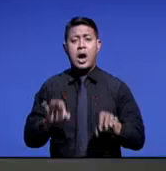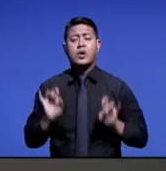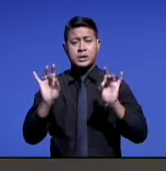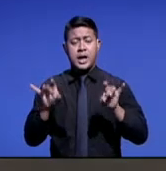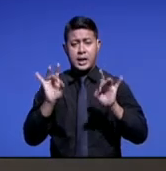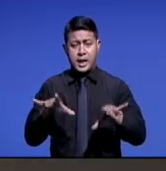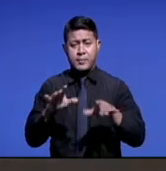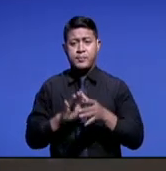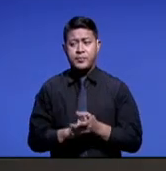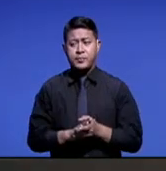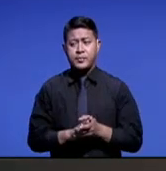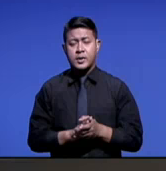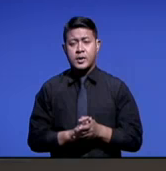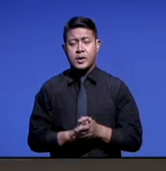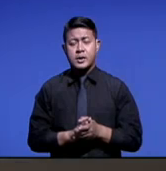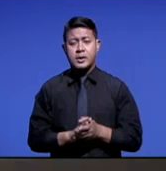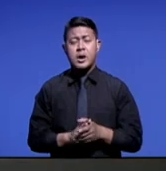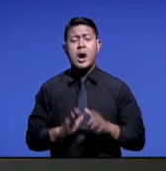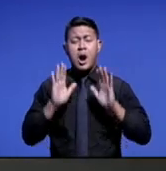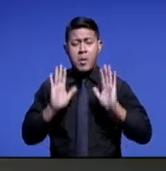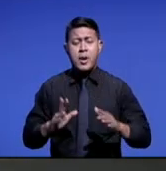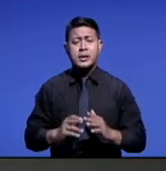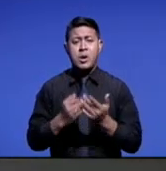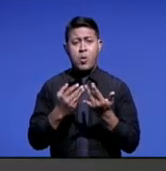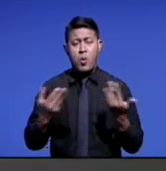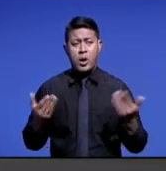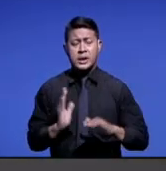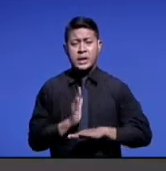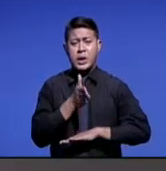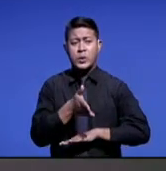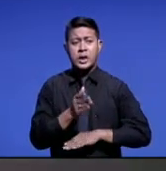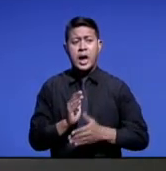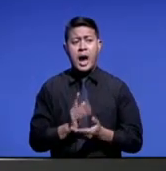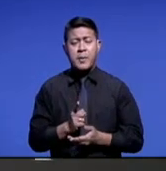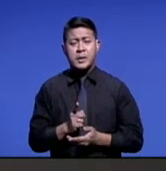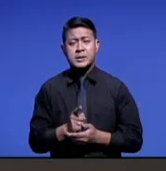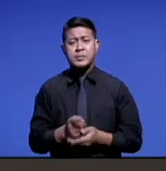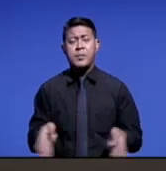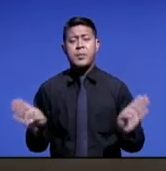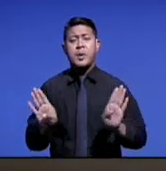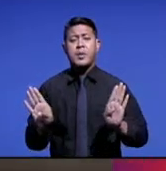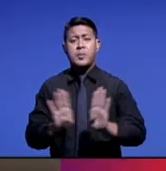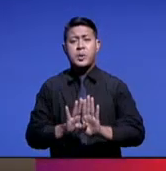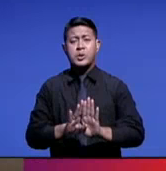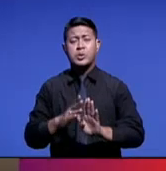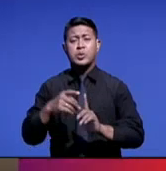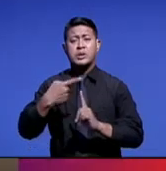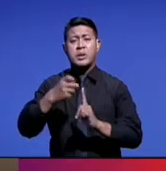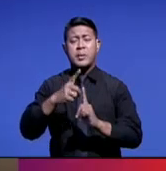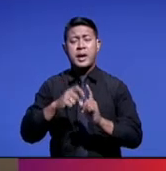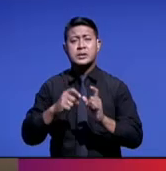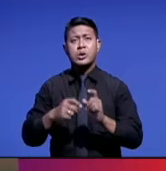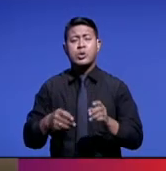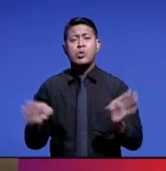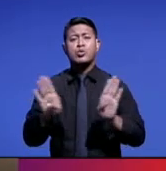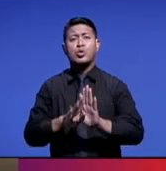Acha bercerita bahwa banyak warga Indonesia yang tidak bisa menggunakan hak pilihnya karena pintu TPS ditutup pukul 18 waktu setempat, sedangkan peserta